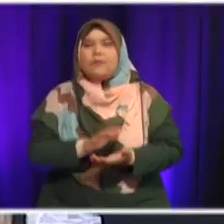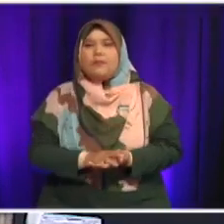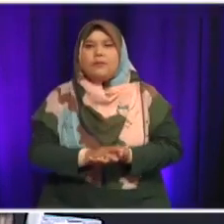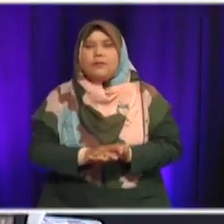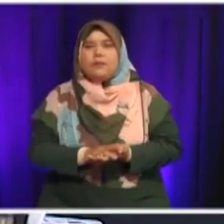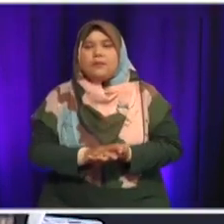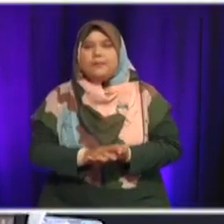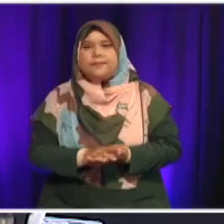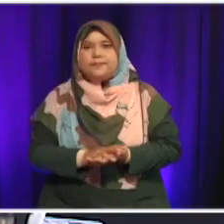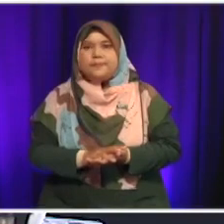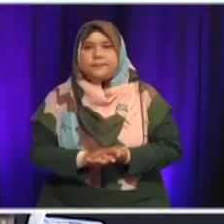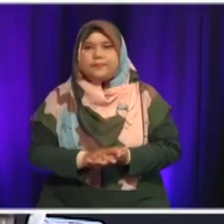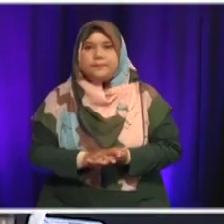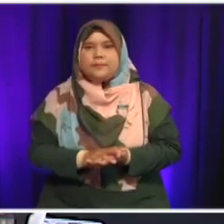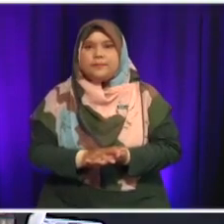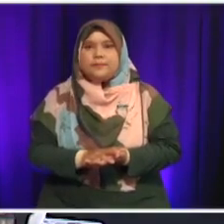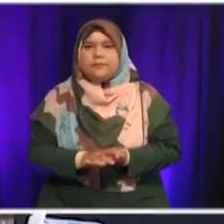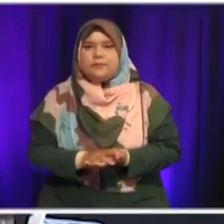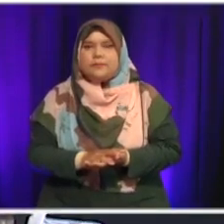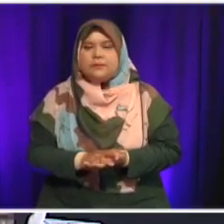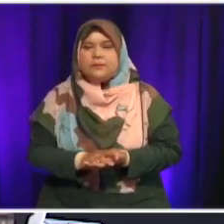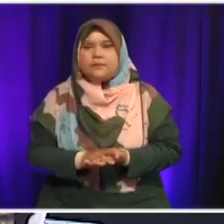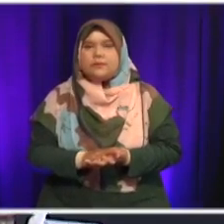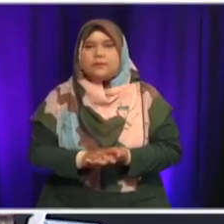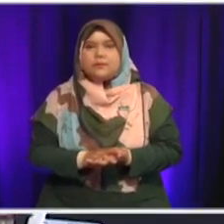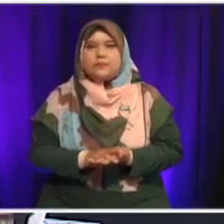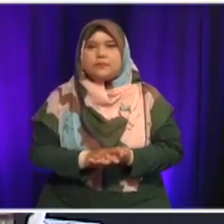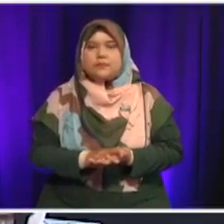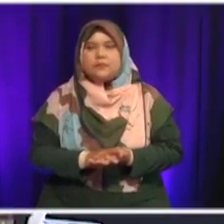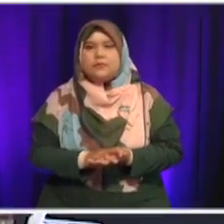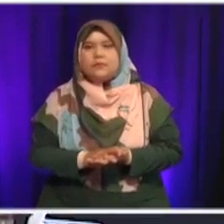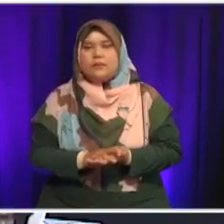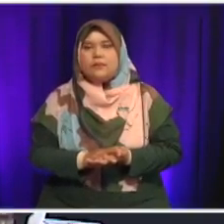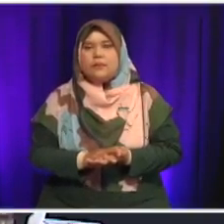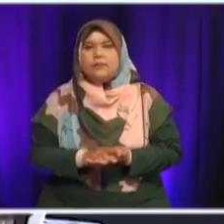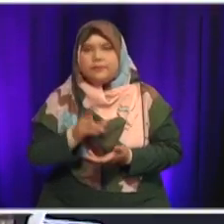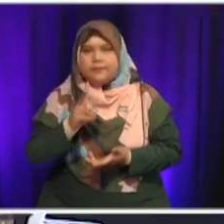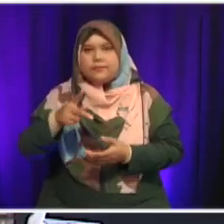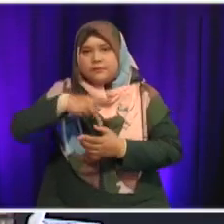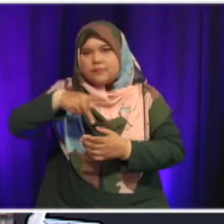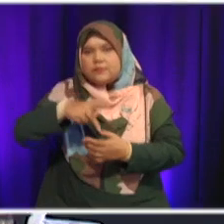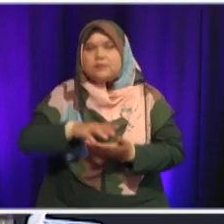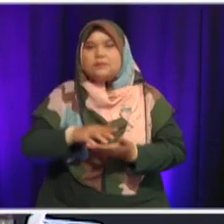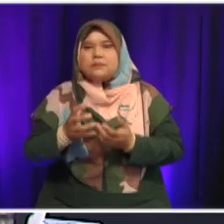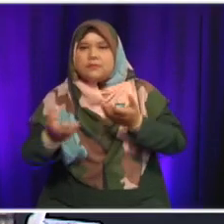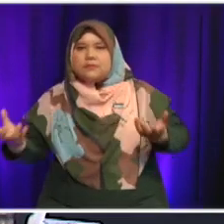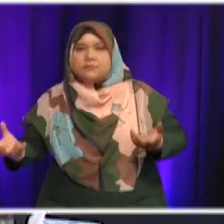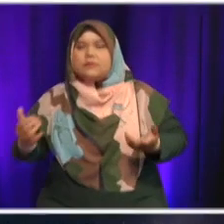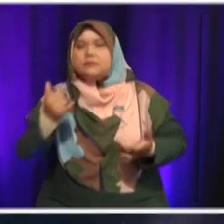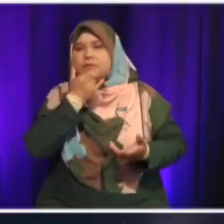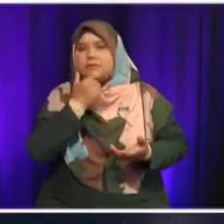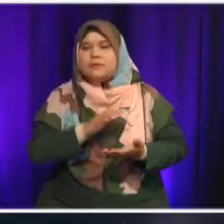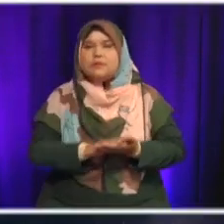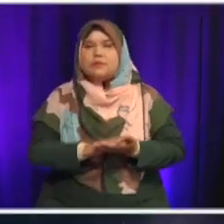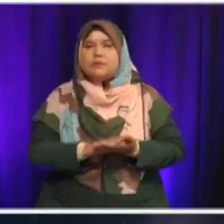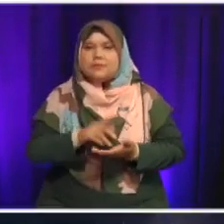periodenya Oke kalau lagi kena kaca ataupun cair kain coklat setelah tadi kita asingkan salah coy memang